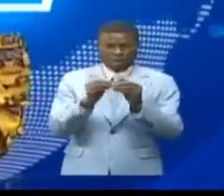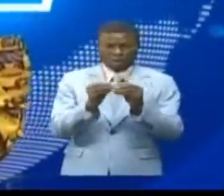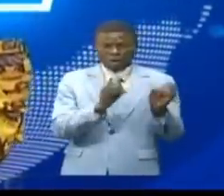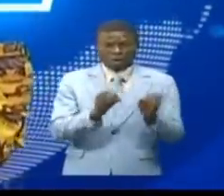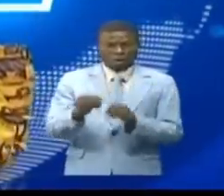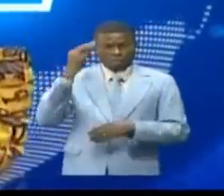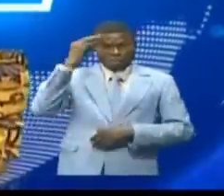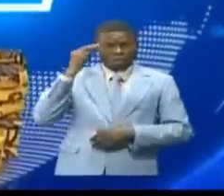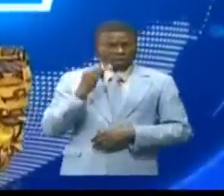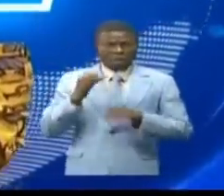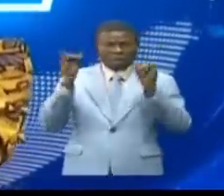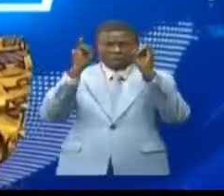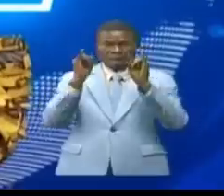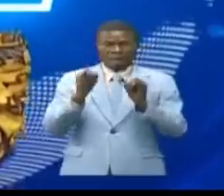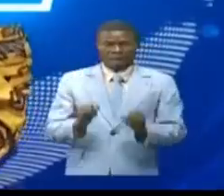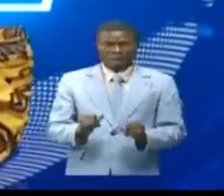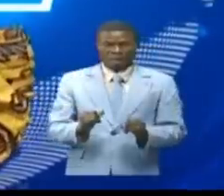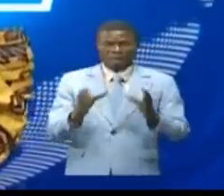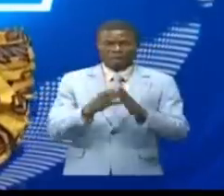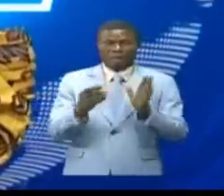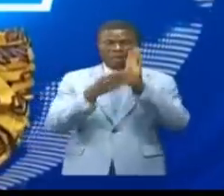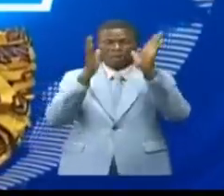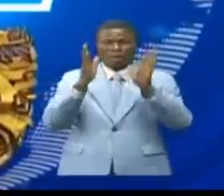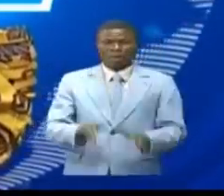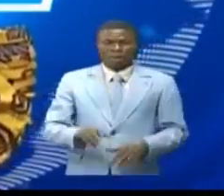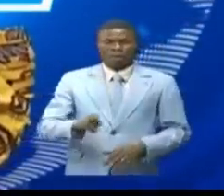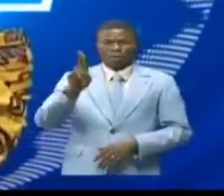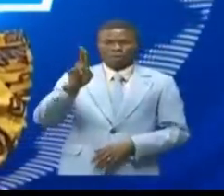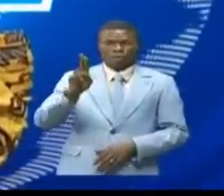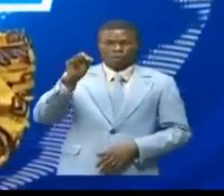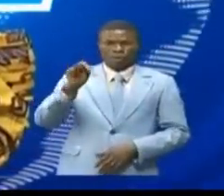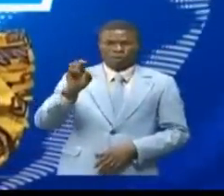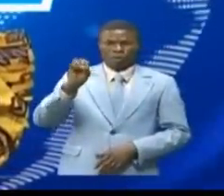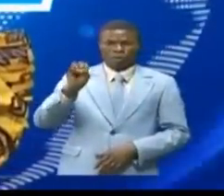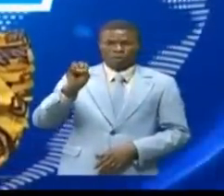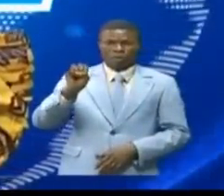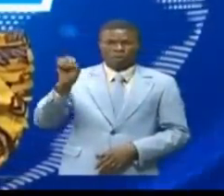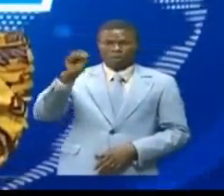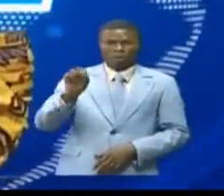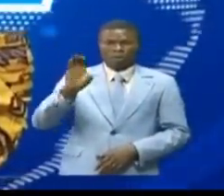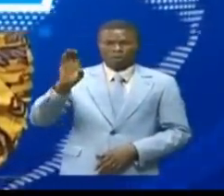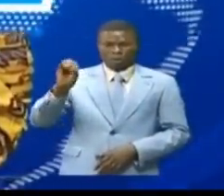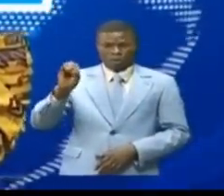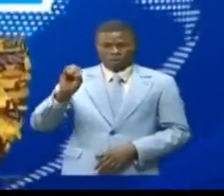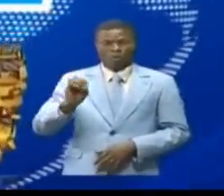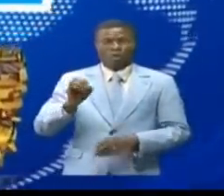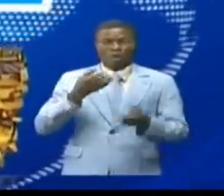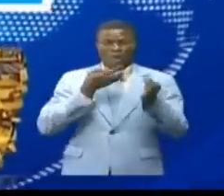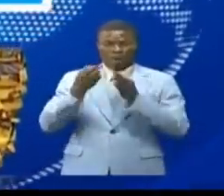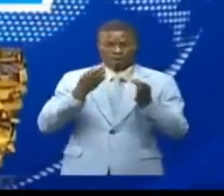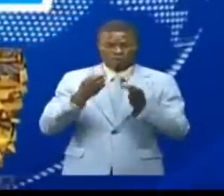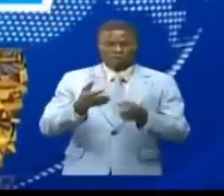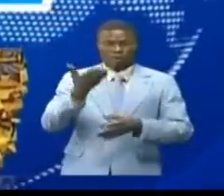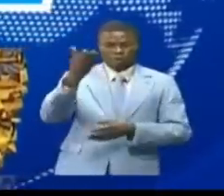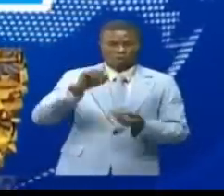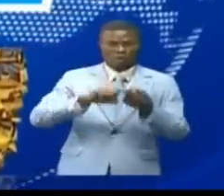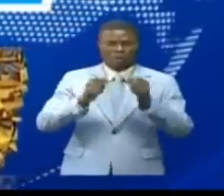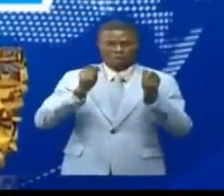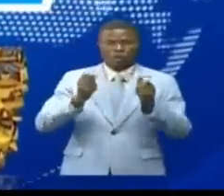le ministre du numérique et le représentant de l'UNESCO en RDC. Les détails avec Toto Sungu et Patience Mboyo.